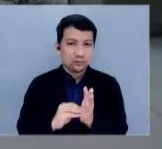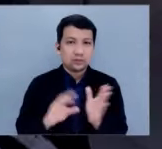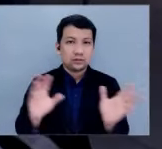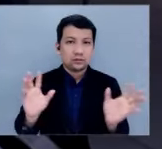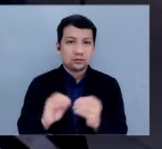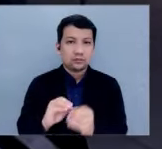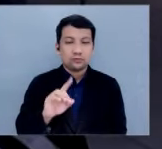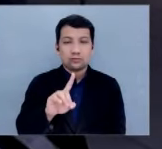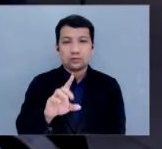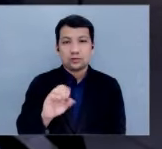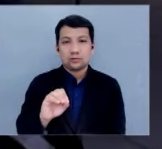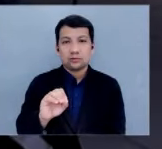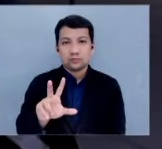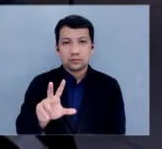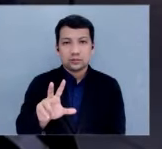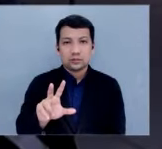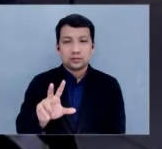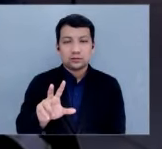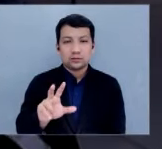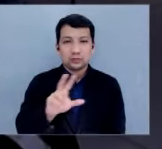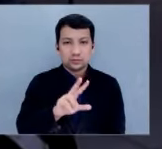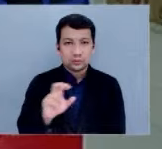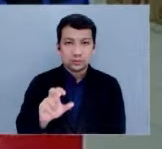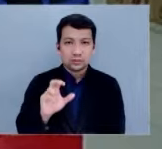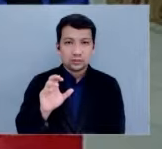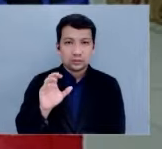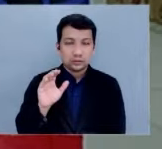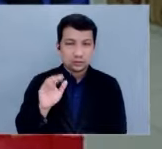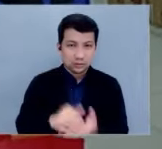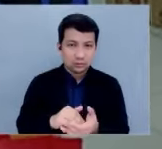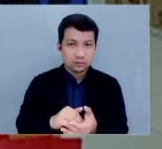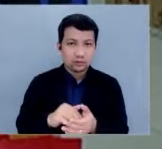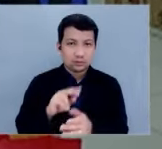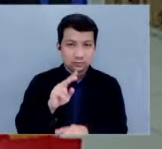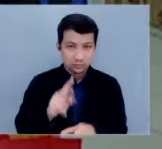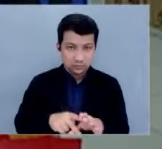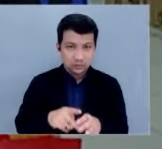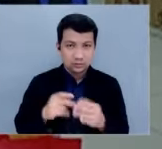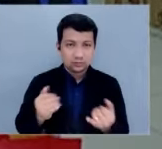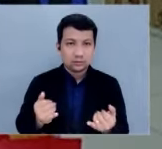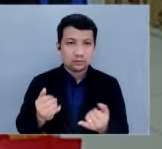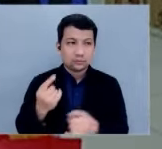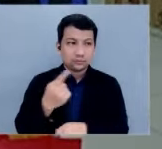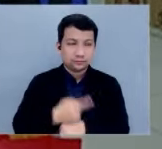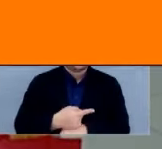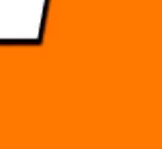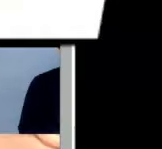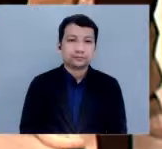mahigit 103,000 ang mga pasahero sa terminal ngayong araw.